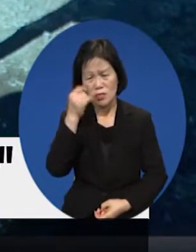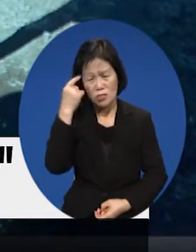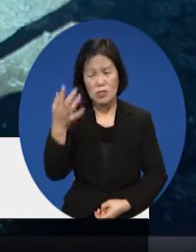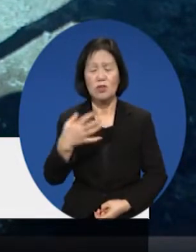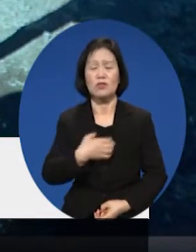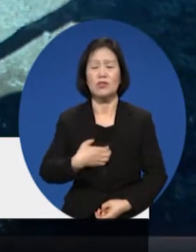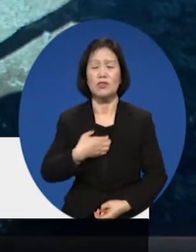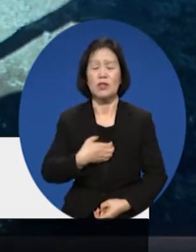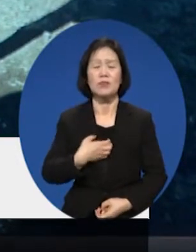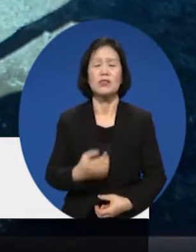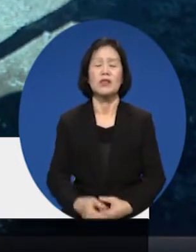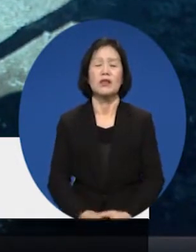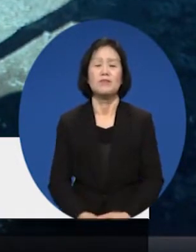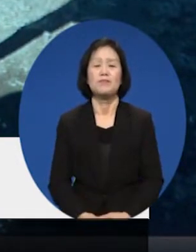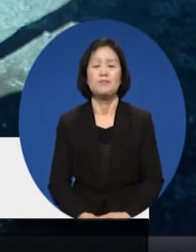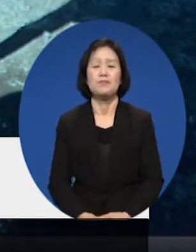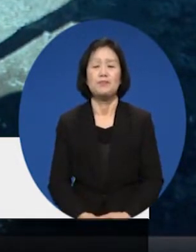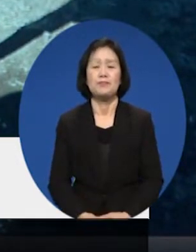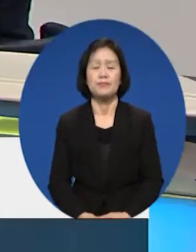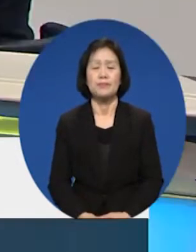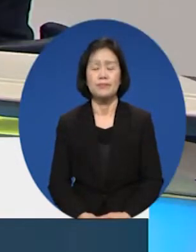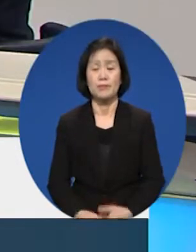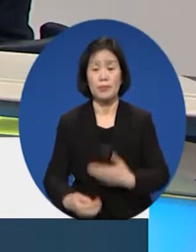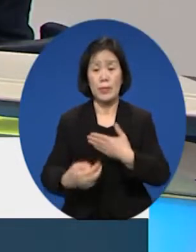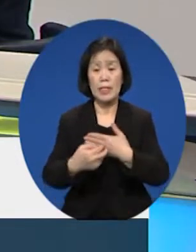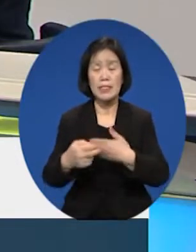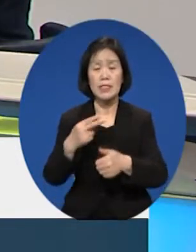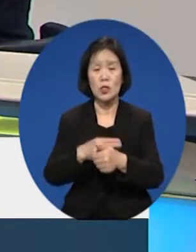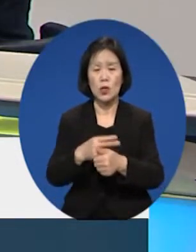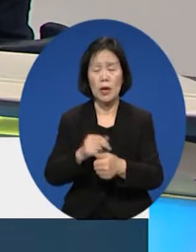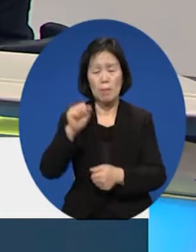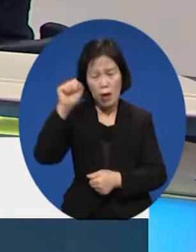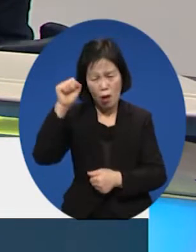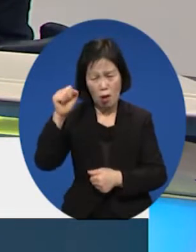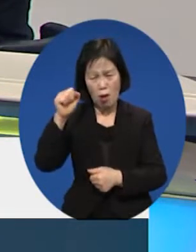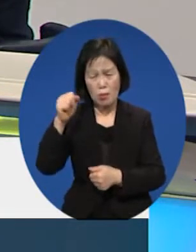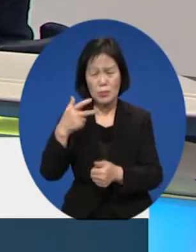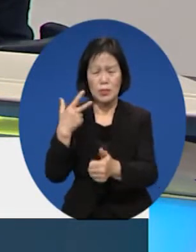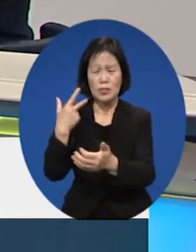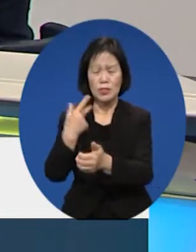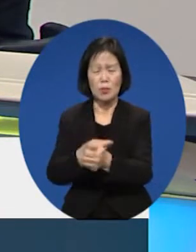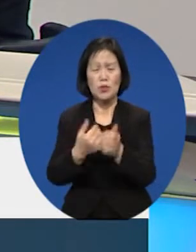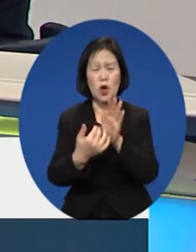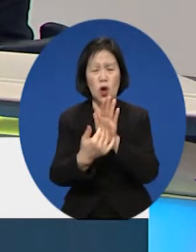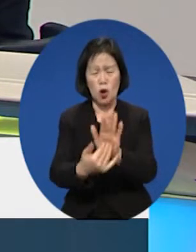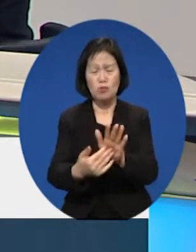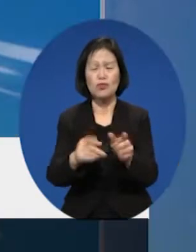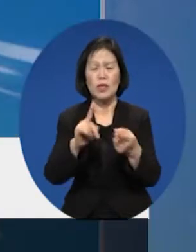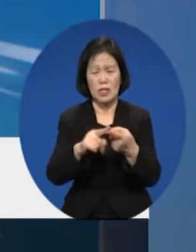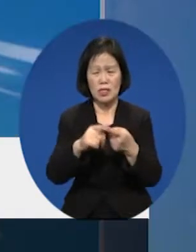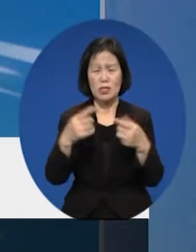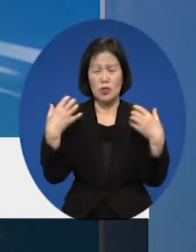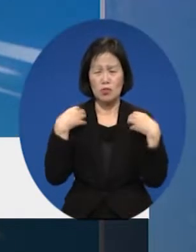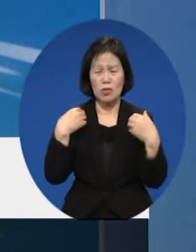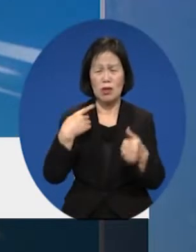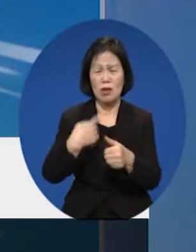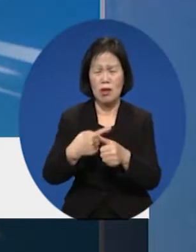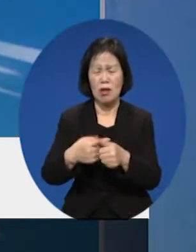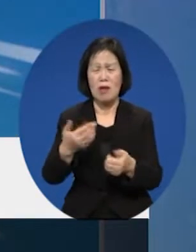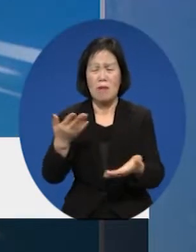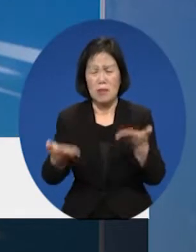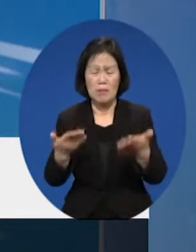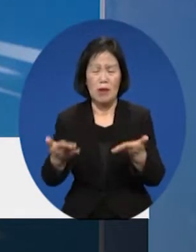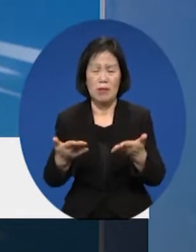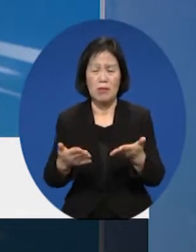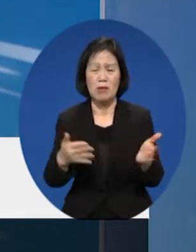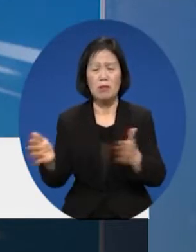것이죠. 근데 의료계 파업 대응 내지는 뭐 접종 거부 이런 부분에 대해서 정부가 강력하게 비판한 것이지 논의를 안